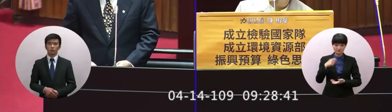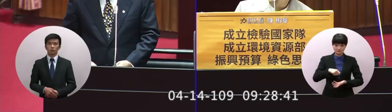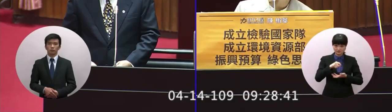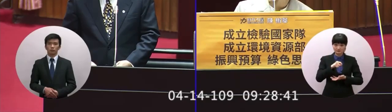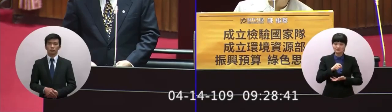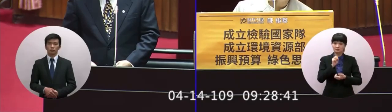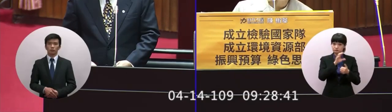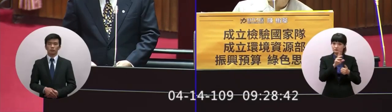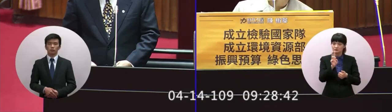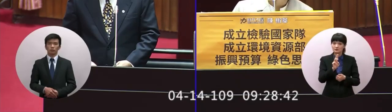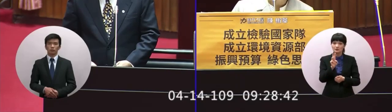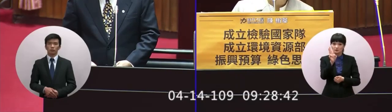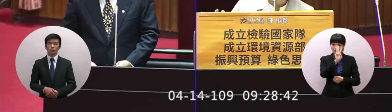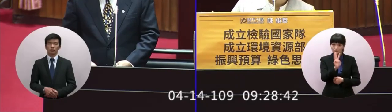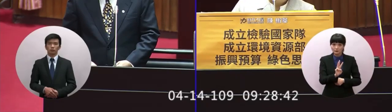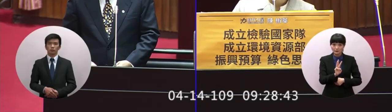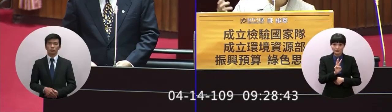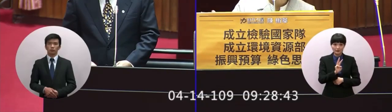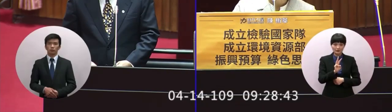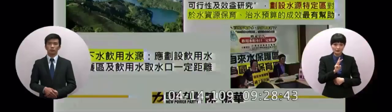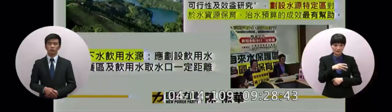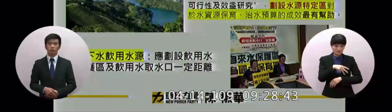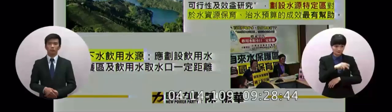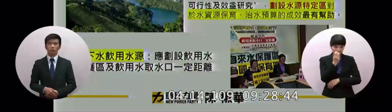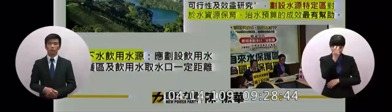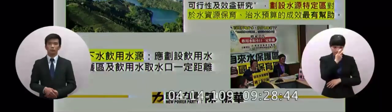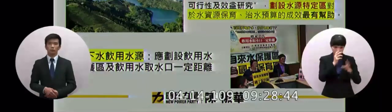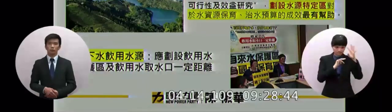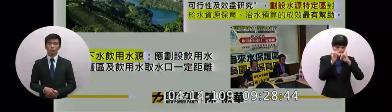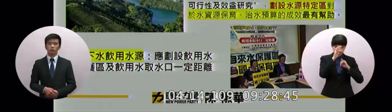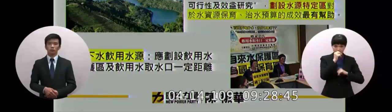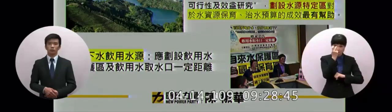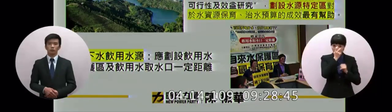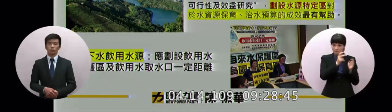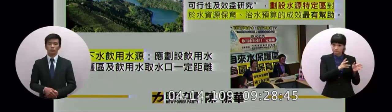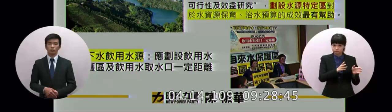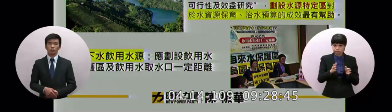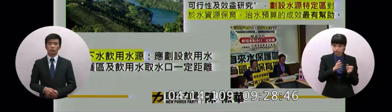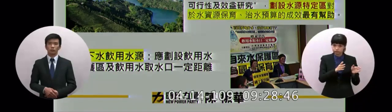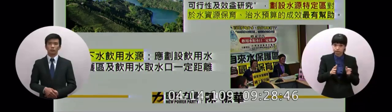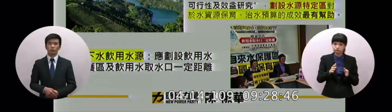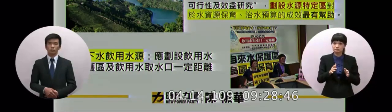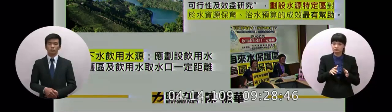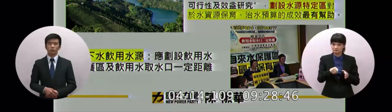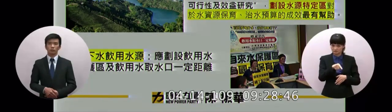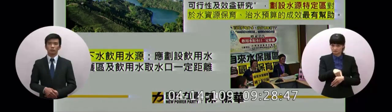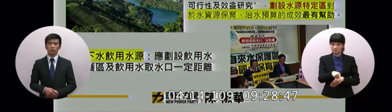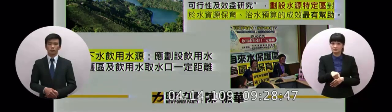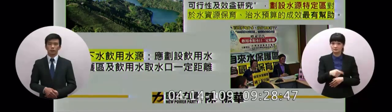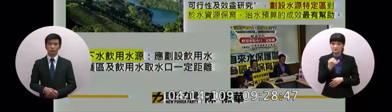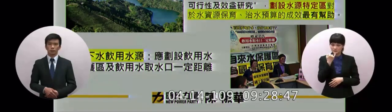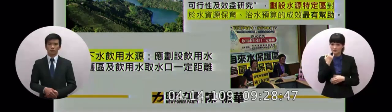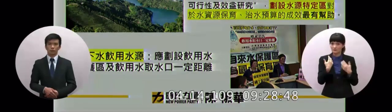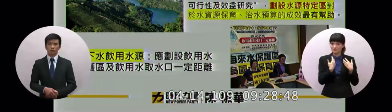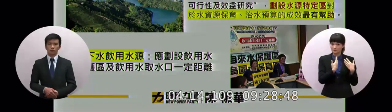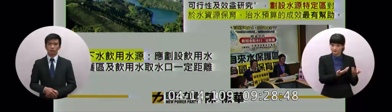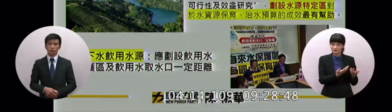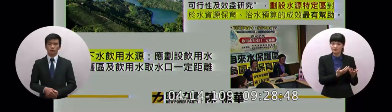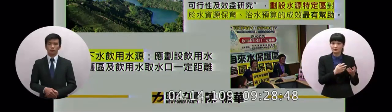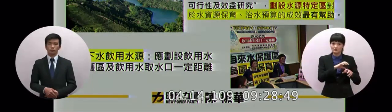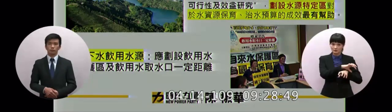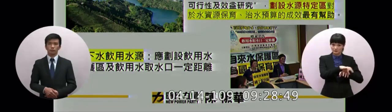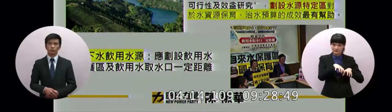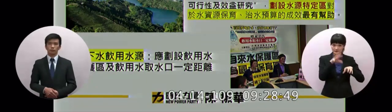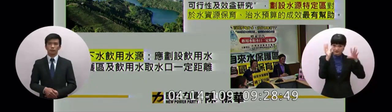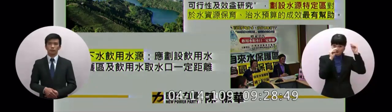个巡守管理，那这个部分都是能够透过这个环境资源部把这些